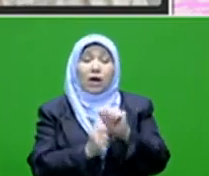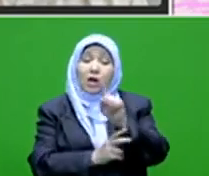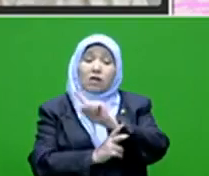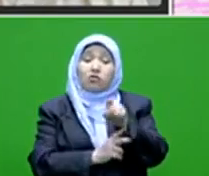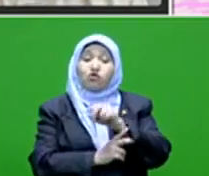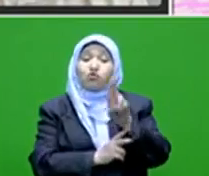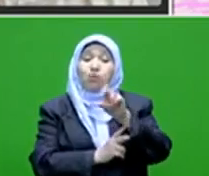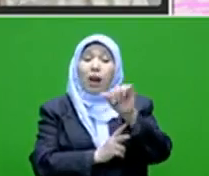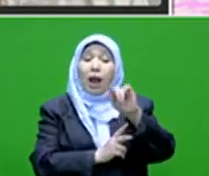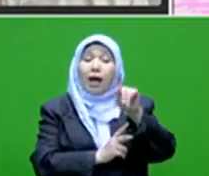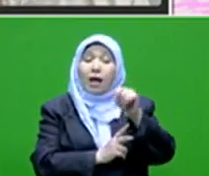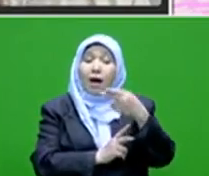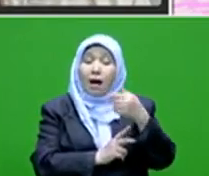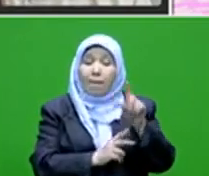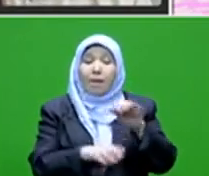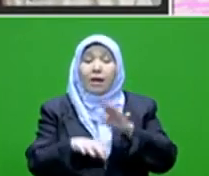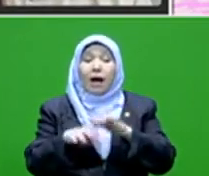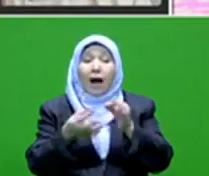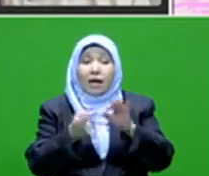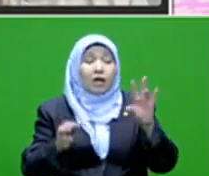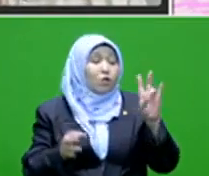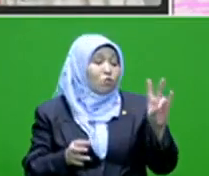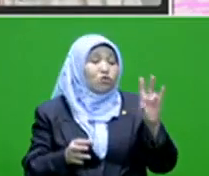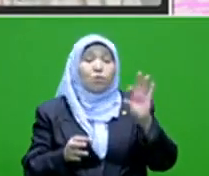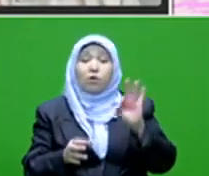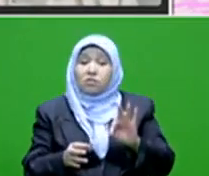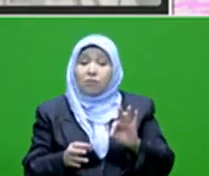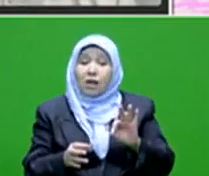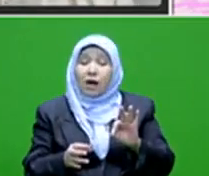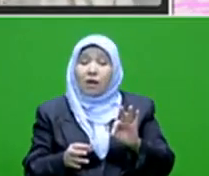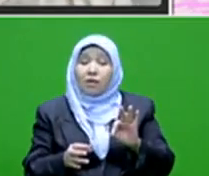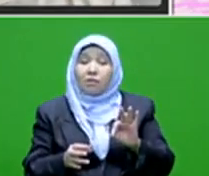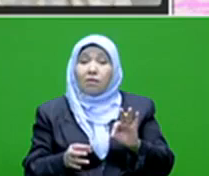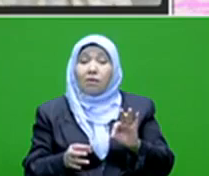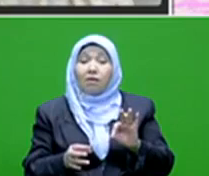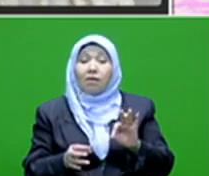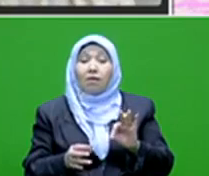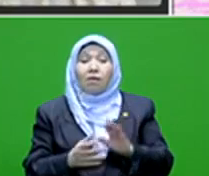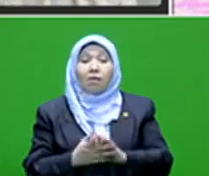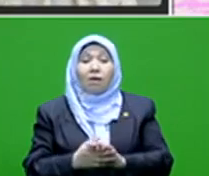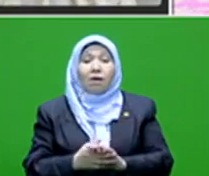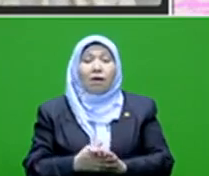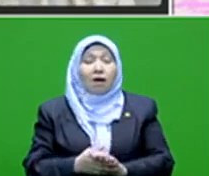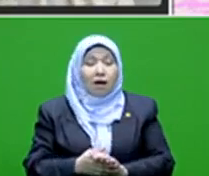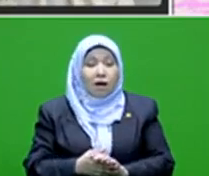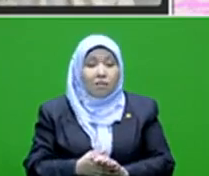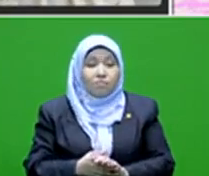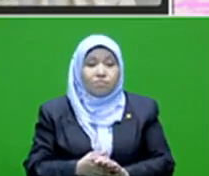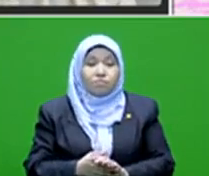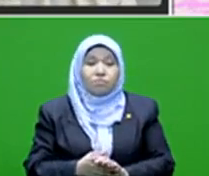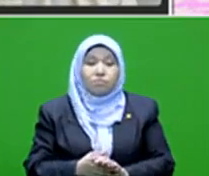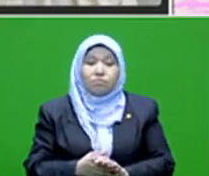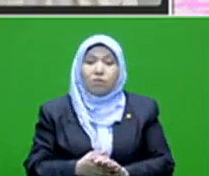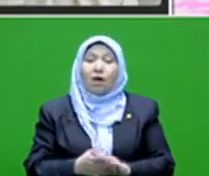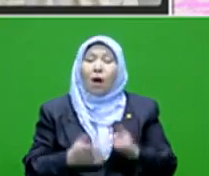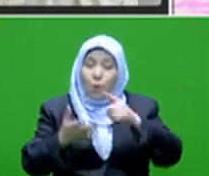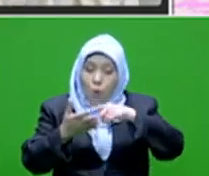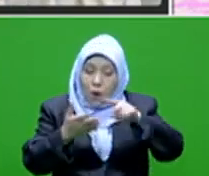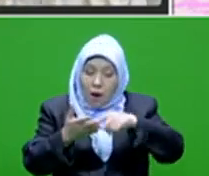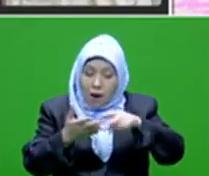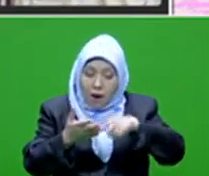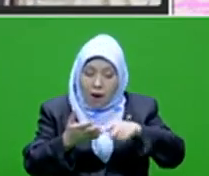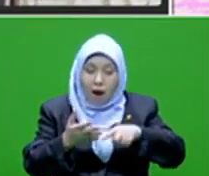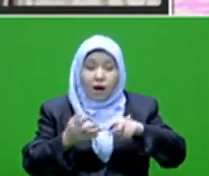isteri Al-Aziz tu, pada ayat 79, iaitu qala ma'azallah. Komentar ulang kaji kita Ustaz